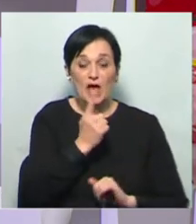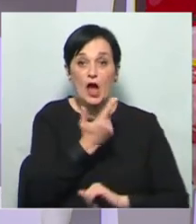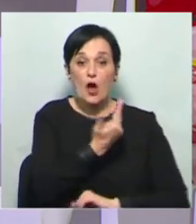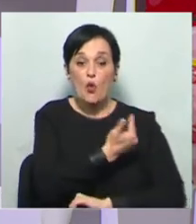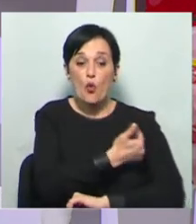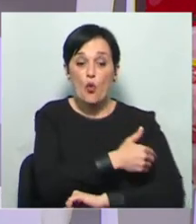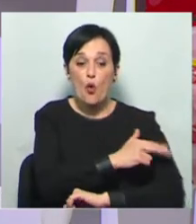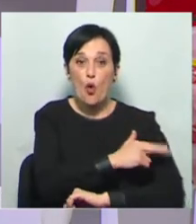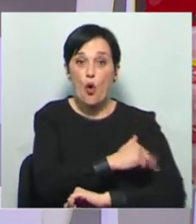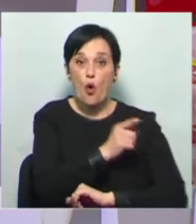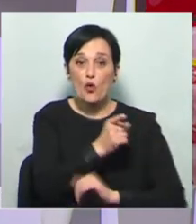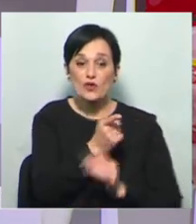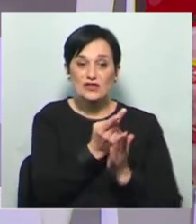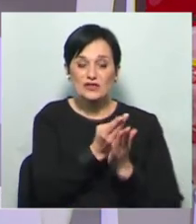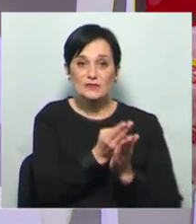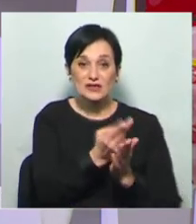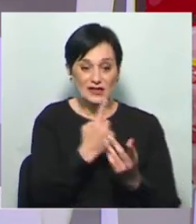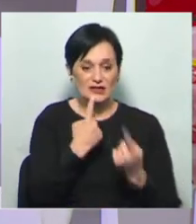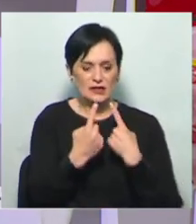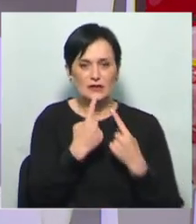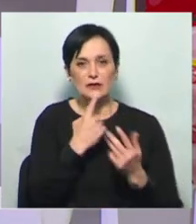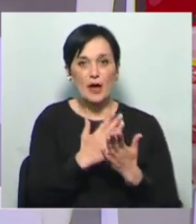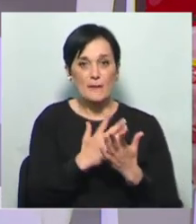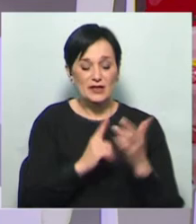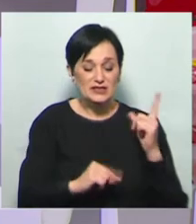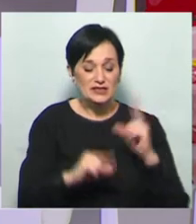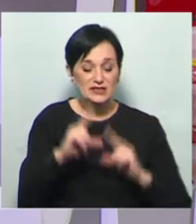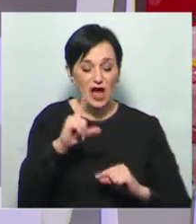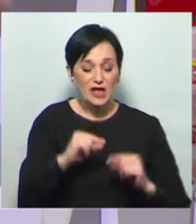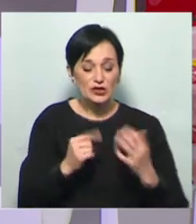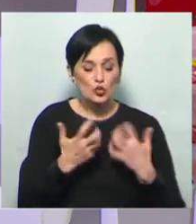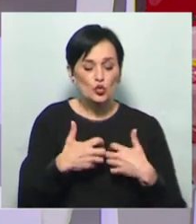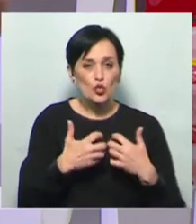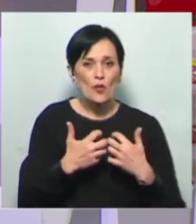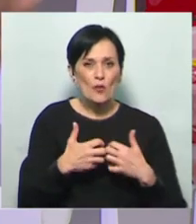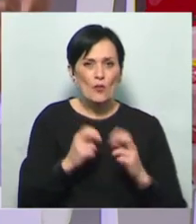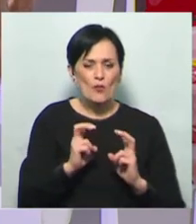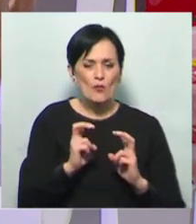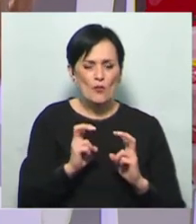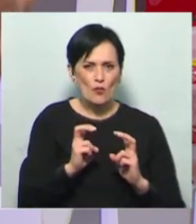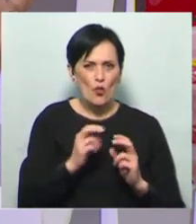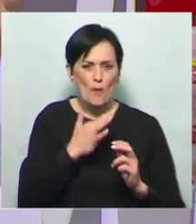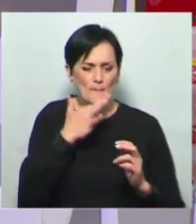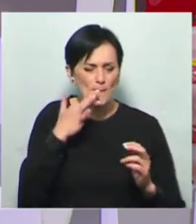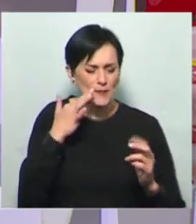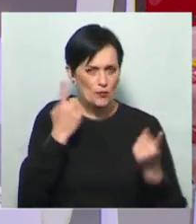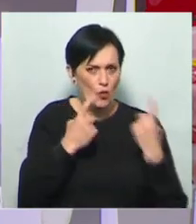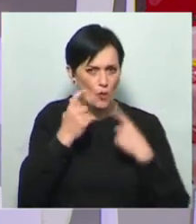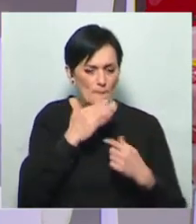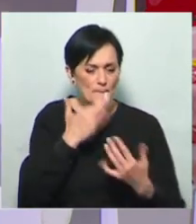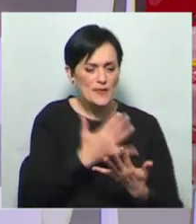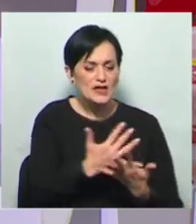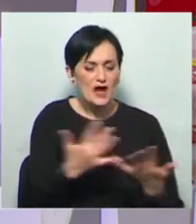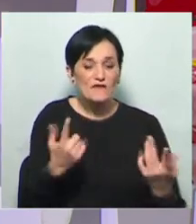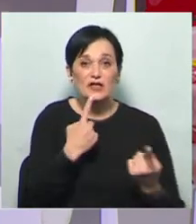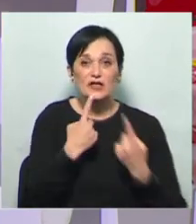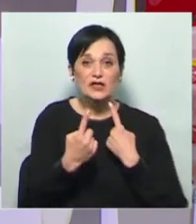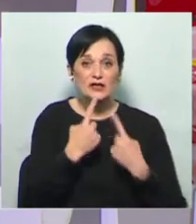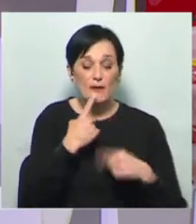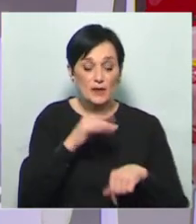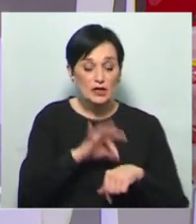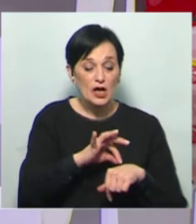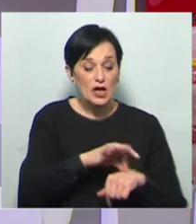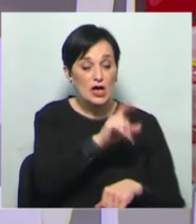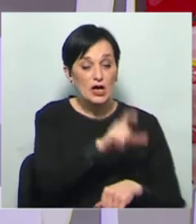ჰოსპიტალიზირებულ პაციენტებზე აქ ავტომატური ლაპარაკი, სტატისტიკური მონაცემები ცოტებს მრავალნაირია, განსაკუთრებით აქ არის ლაპარაკი იმ